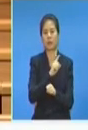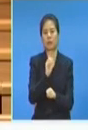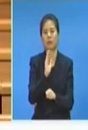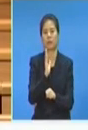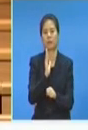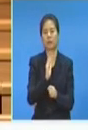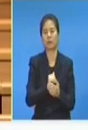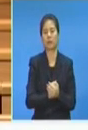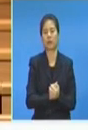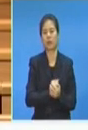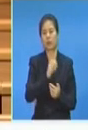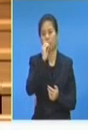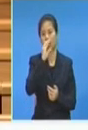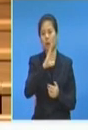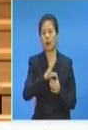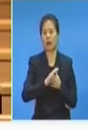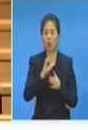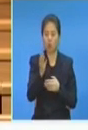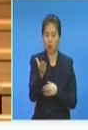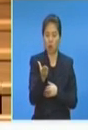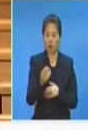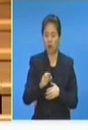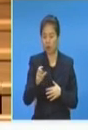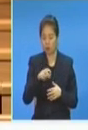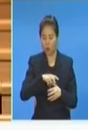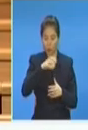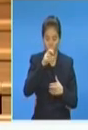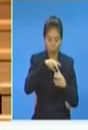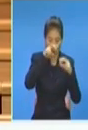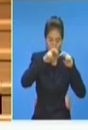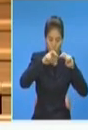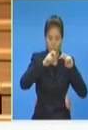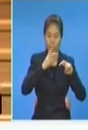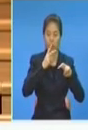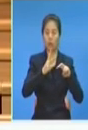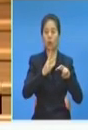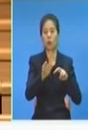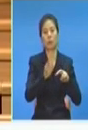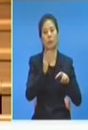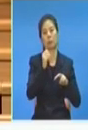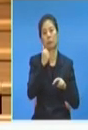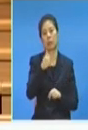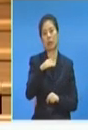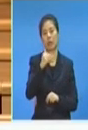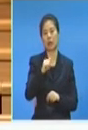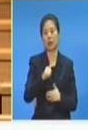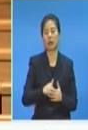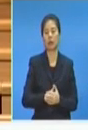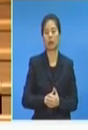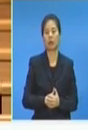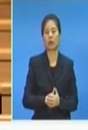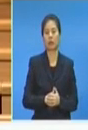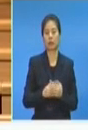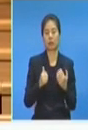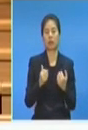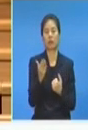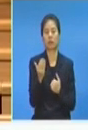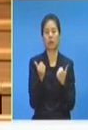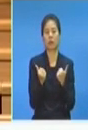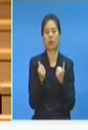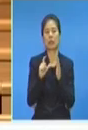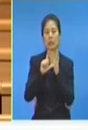จะออกหมายเรียกออกหมายค้นก็ยังไม่ได้ครับสิ่งหนึ่งที่ว่าที่เลขาต้องไปขับเคลื่อนให้